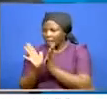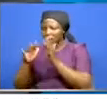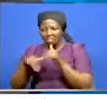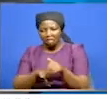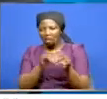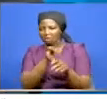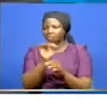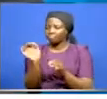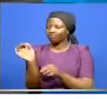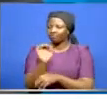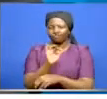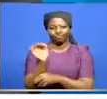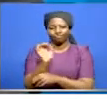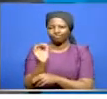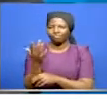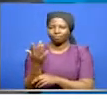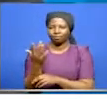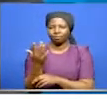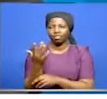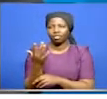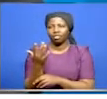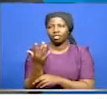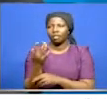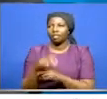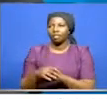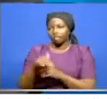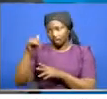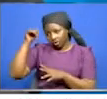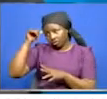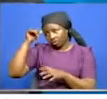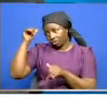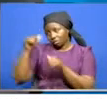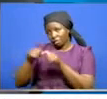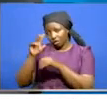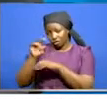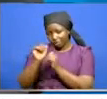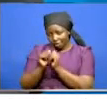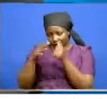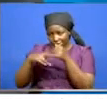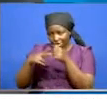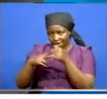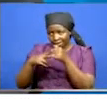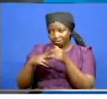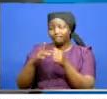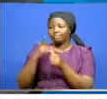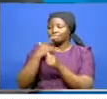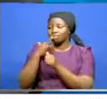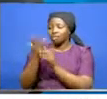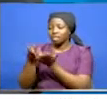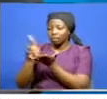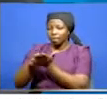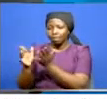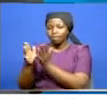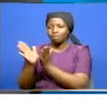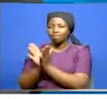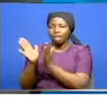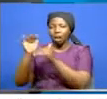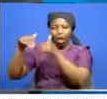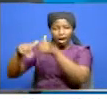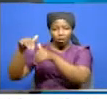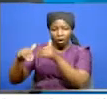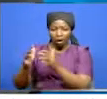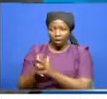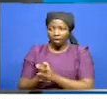hapana. Tulikuwa na hilo, unakumbuka wakati 2017 kusemekana turudie uchaguzi.